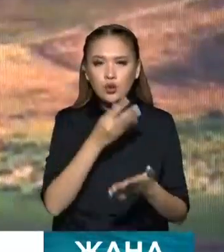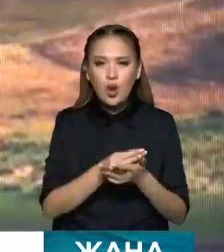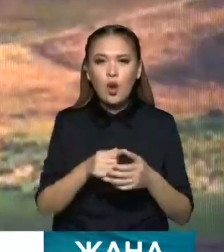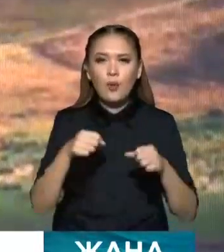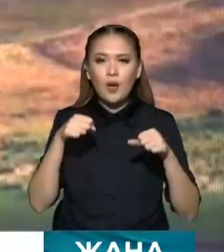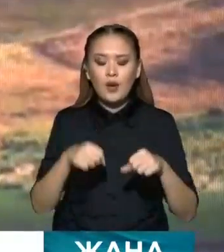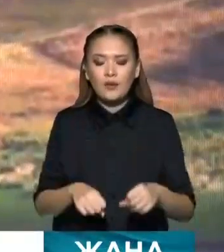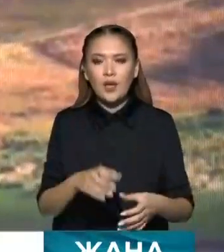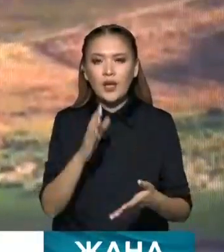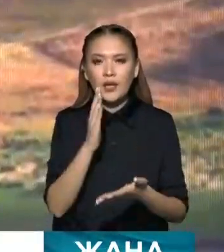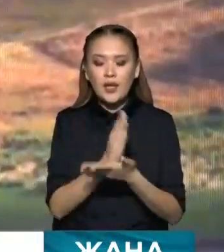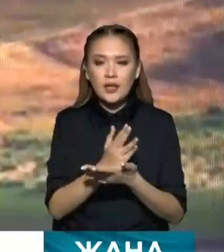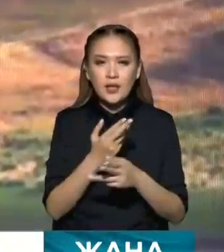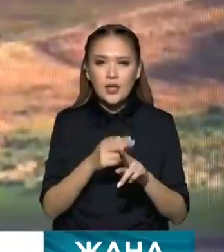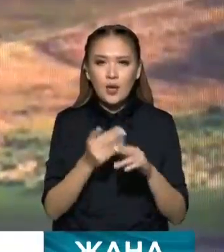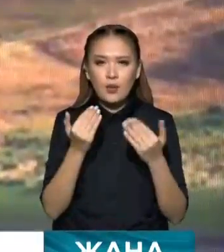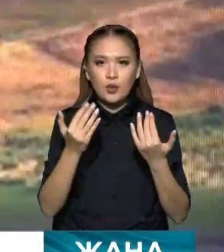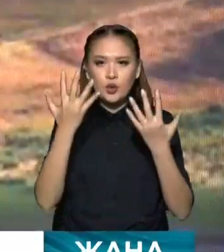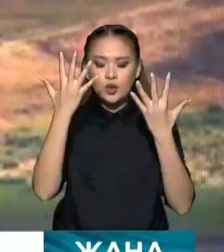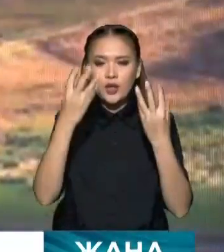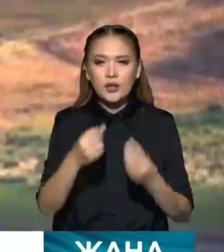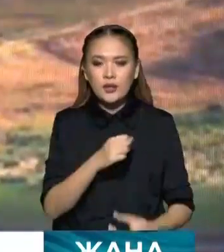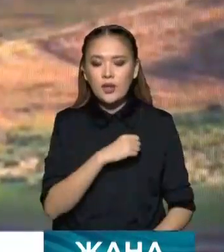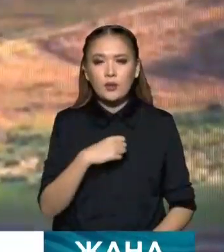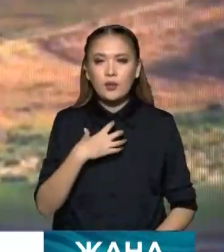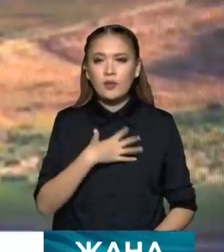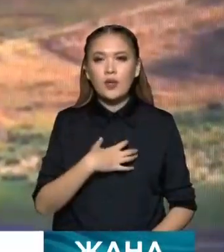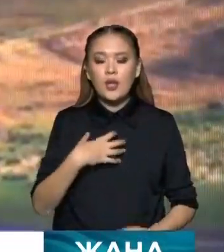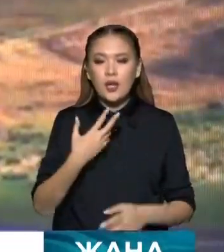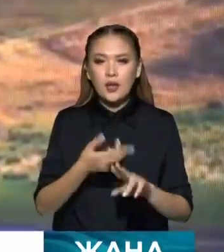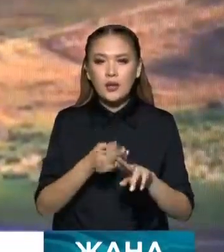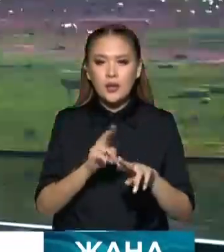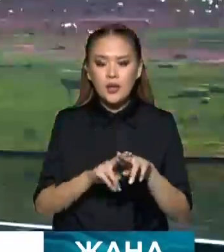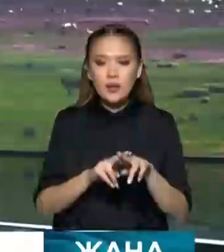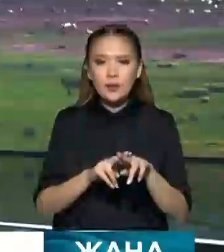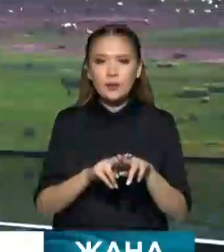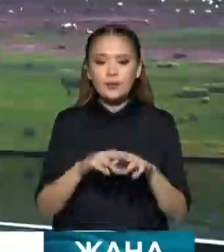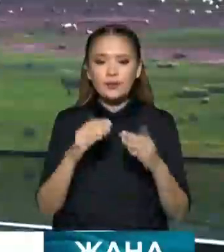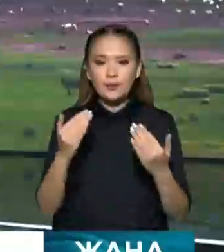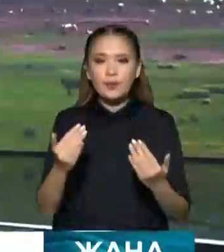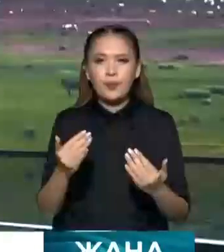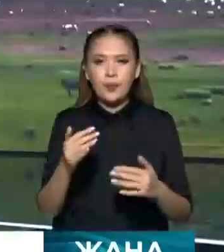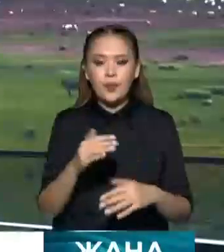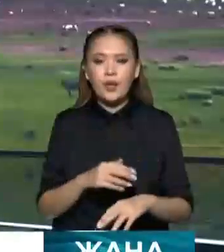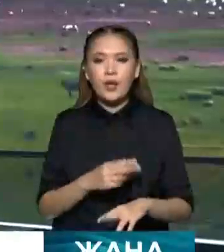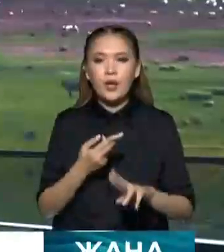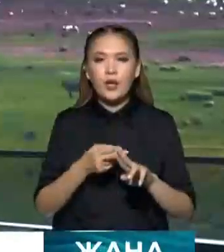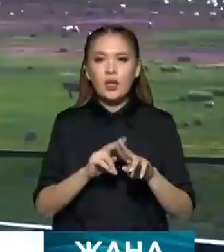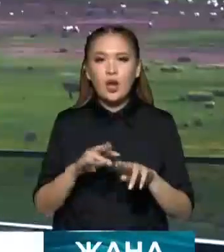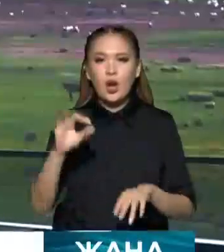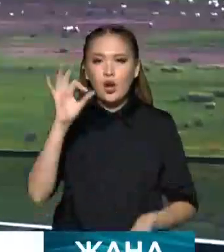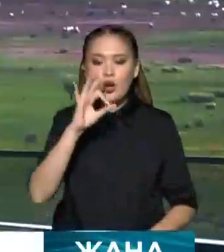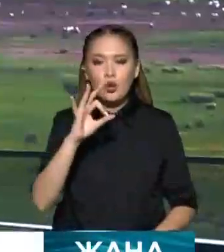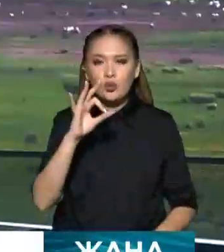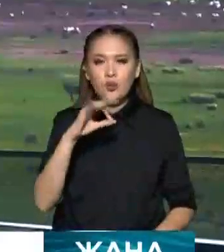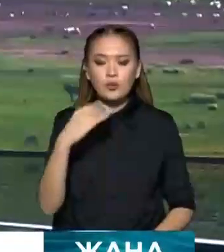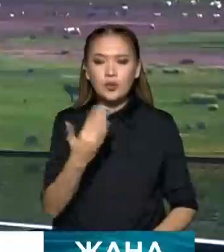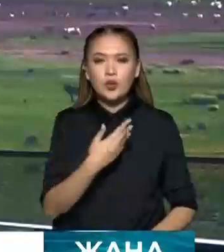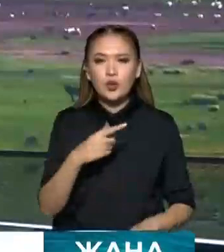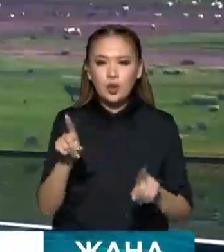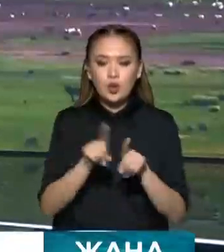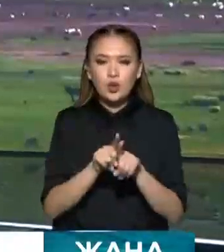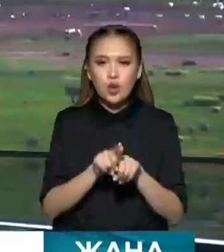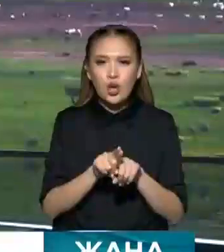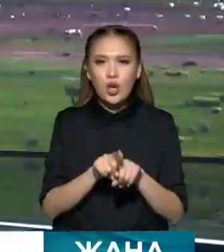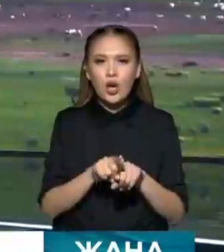құқылы. Сондықтан бүгінгі таңда ең негізгі принцип осы әділеттілік принципі болу керек. Жақсы. Осы әділеттілік принциппен бізде әңгімемізді